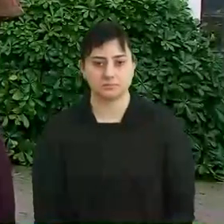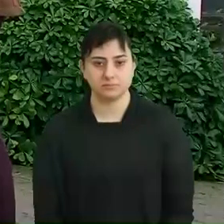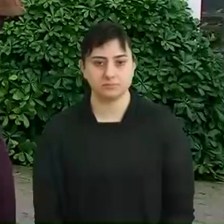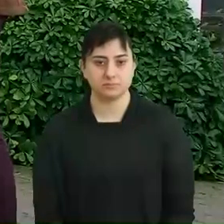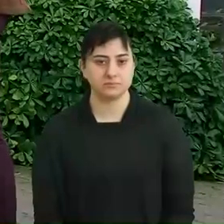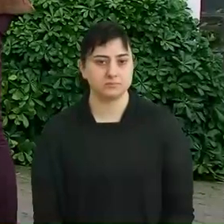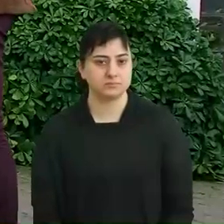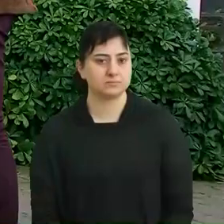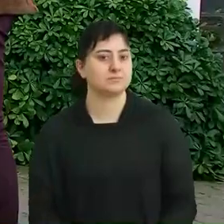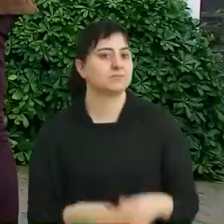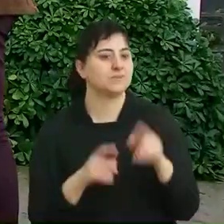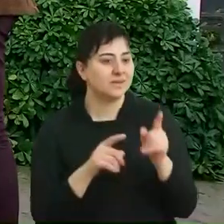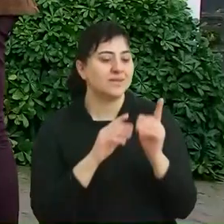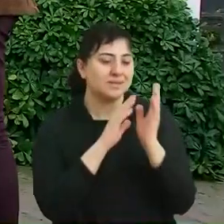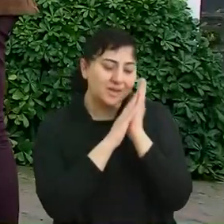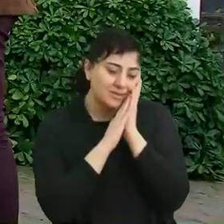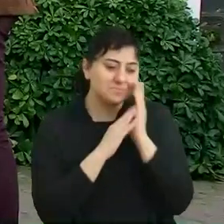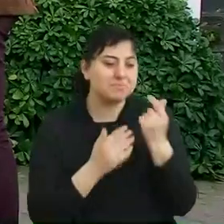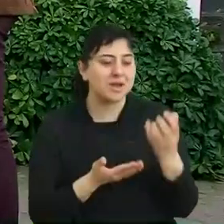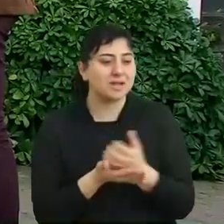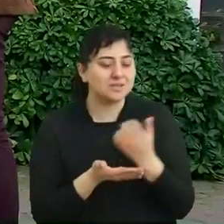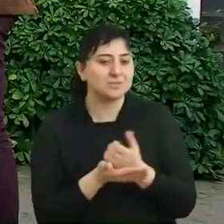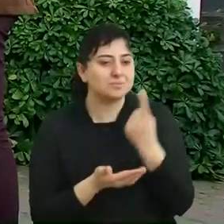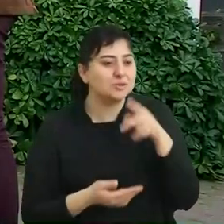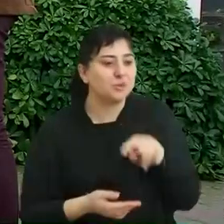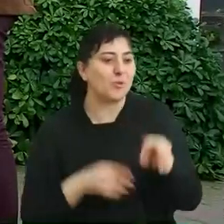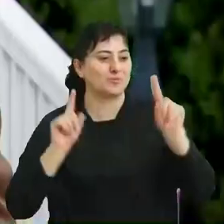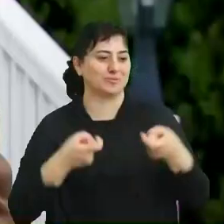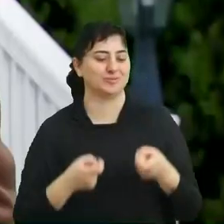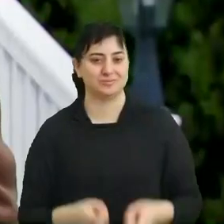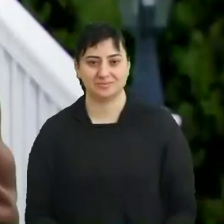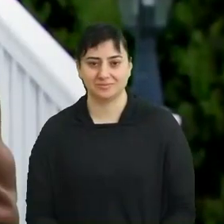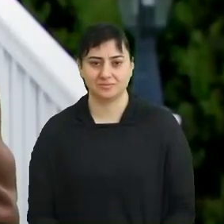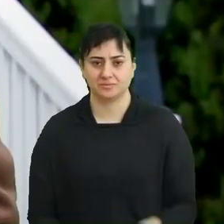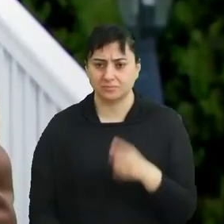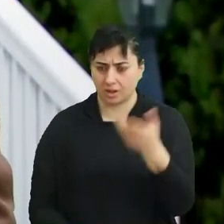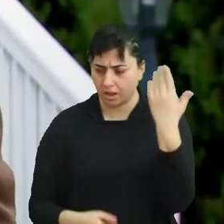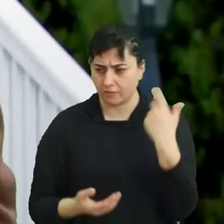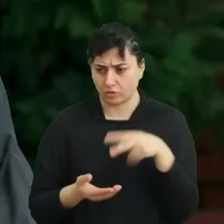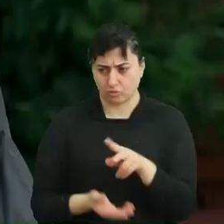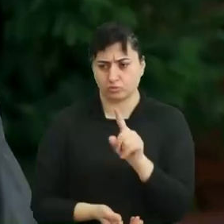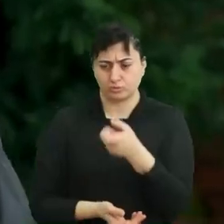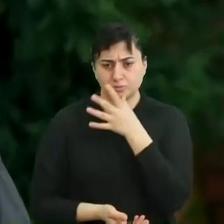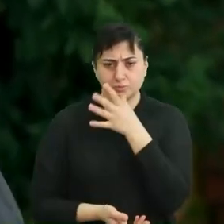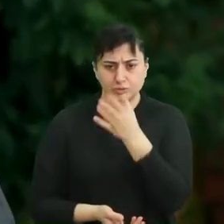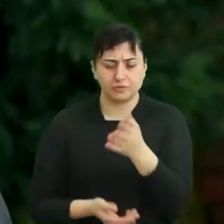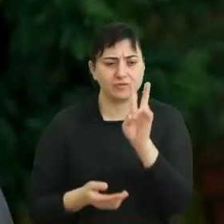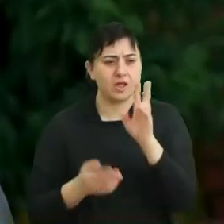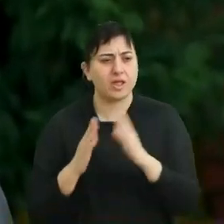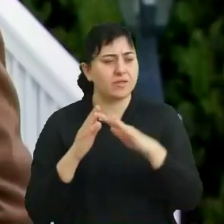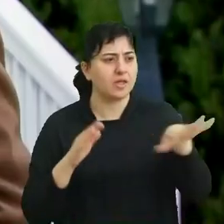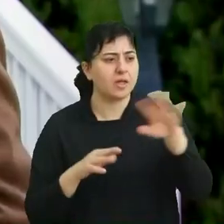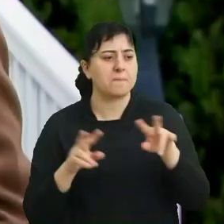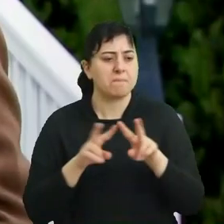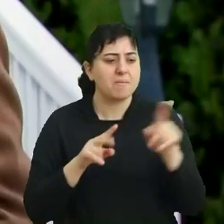Efendim, yattığımız yerden para kazanmanın yolunu buldum. Sen onun yolunu çoktan bulmuştun Şükrü. Villadaki bütün